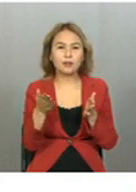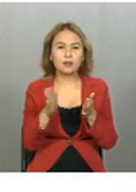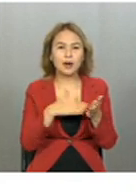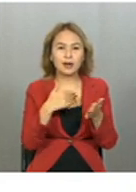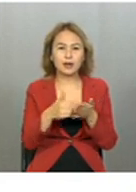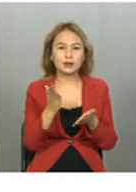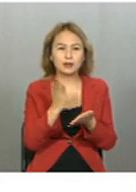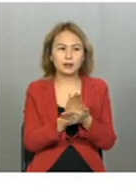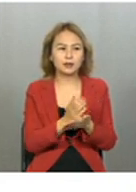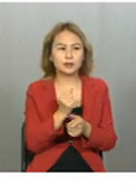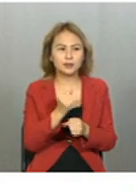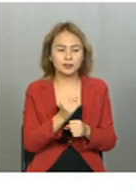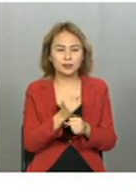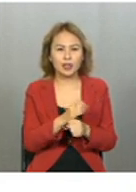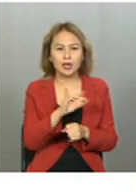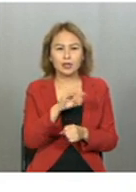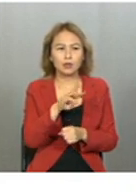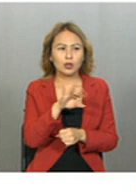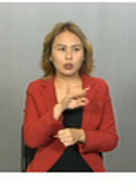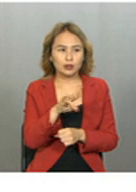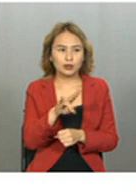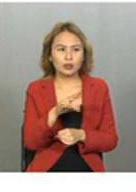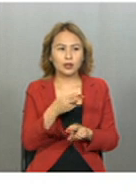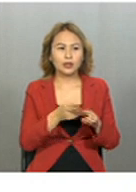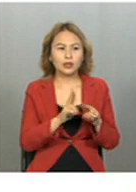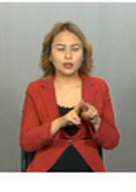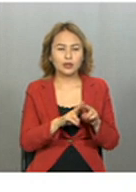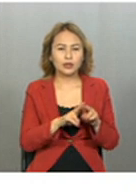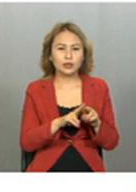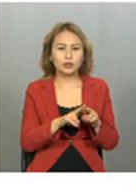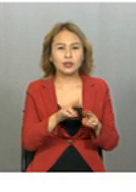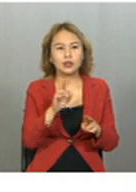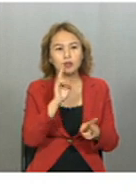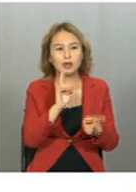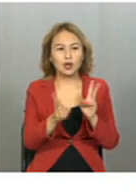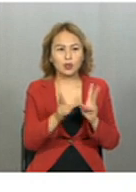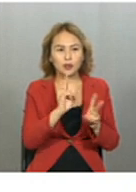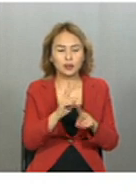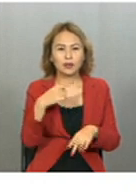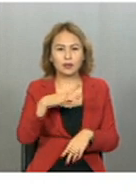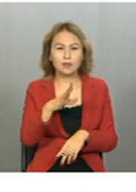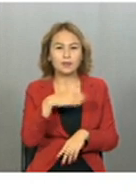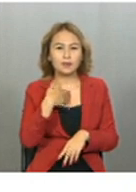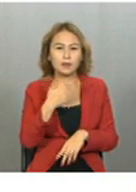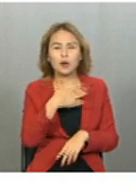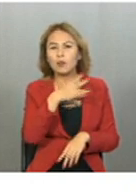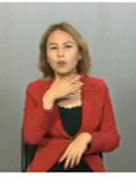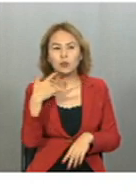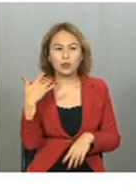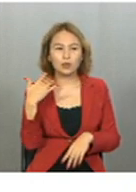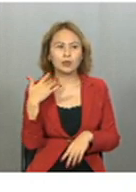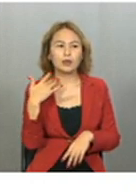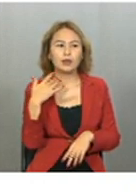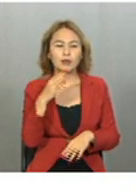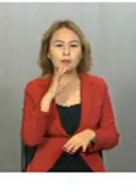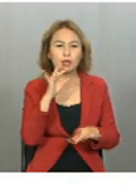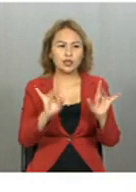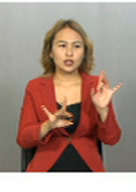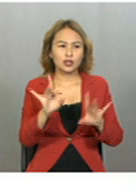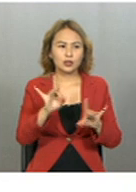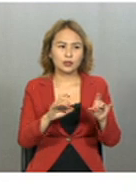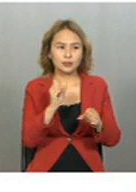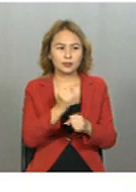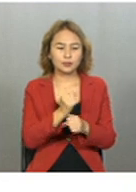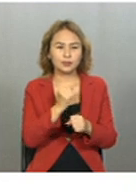май алынады. Итмұрын. Итмұрынның жемісінен дәруменге бай, дәмді қайнатпа